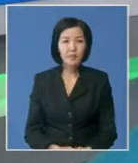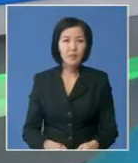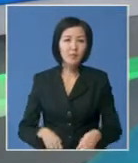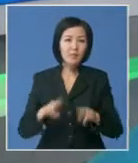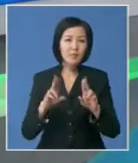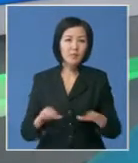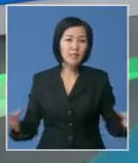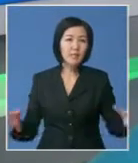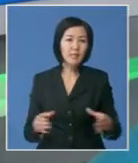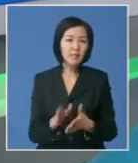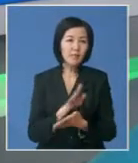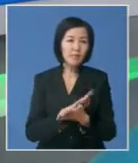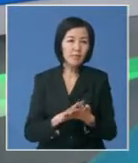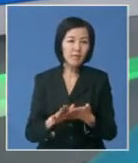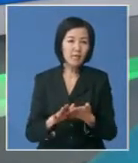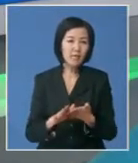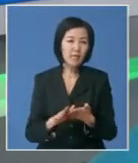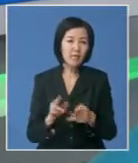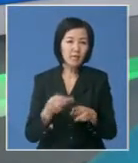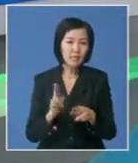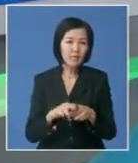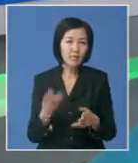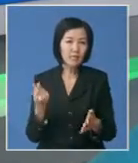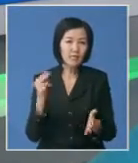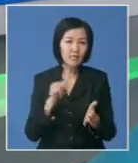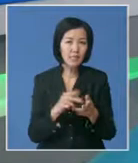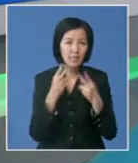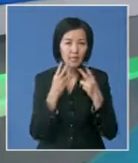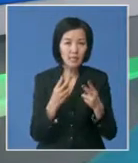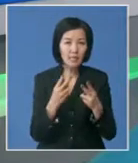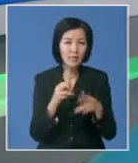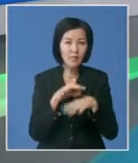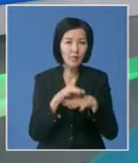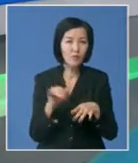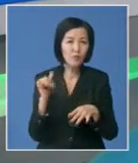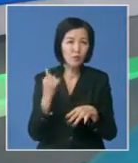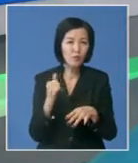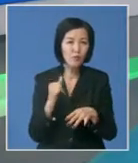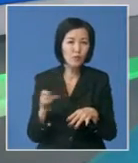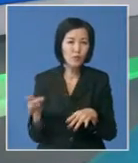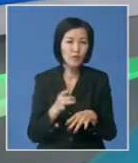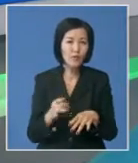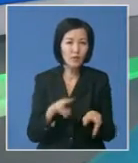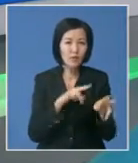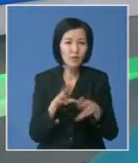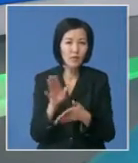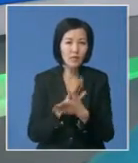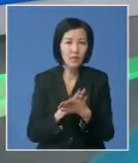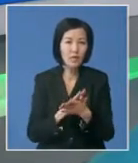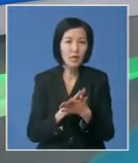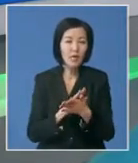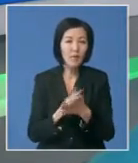специальная комиссия по санитарной очистке на этот раз оценила работу проведенного в курском районе на контроле чистота и